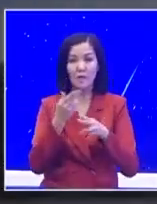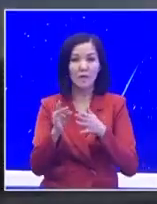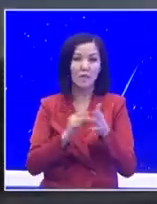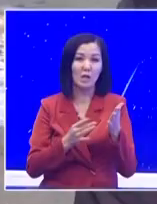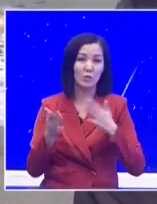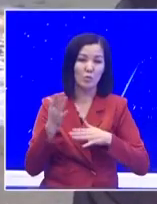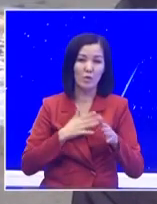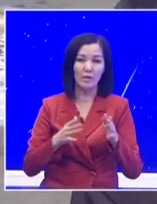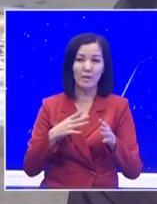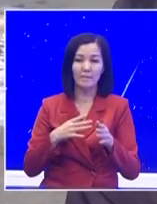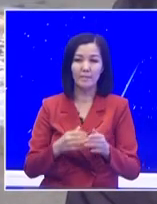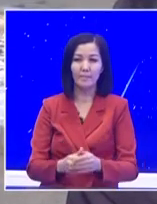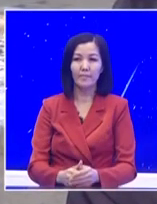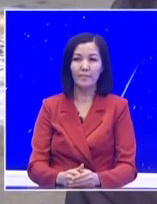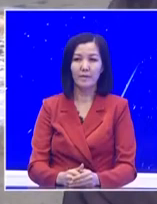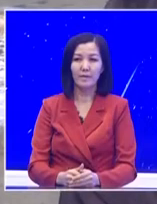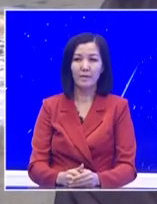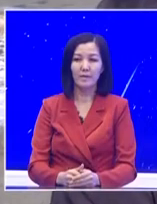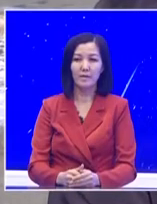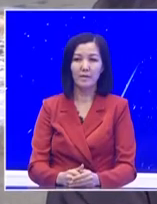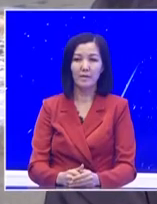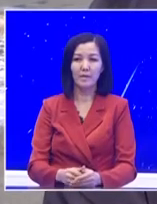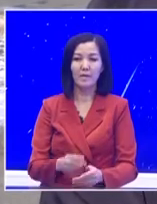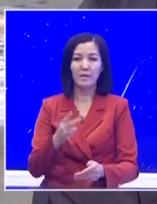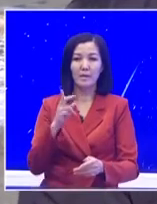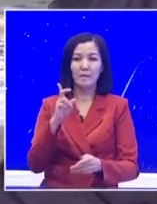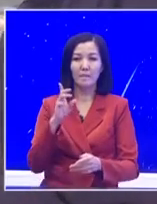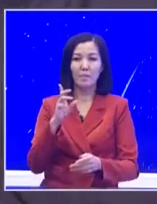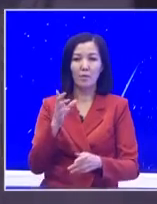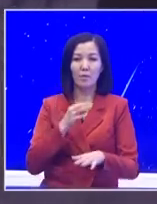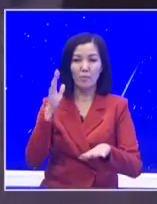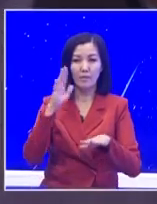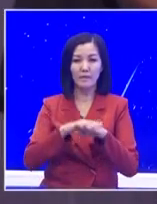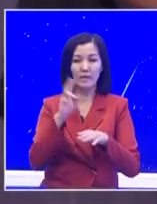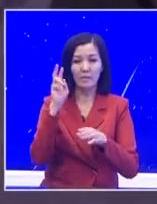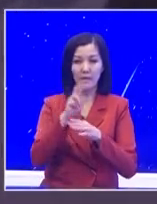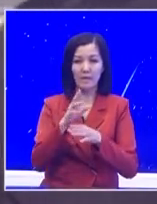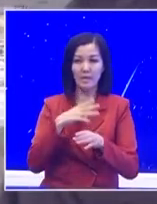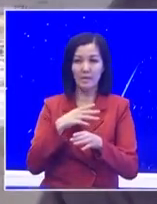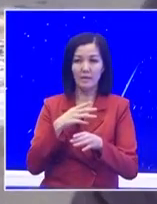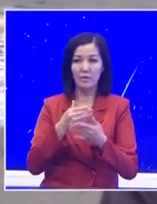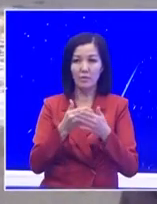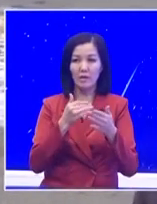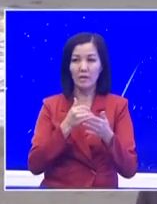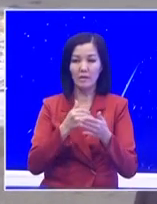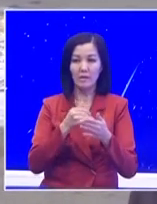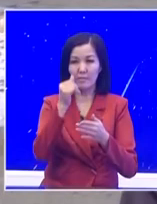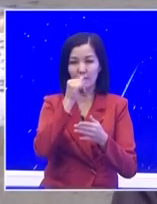Мен 2:30 екен баталық мұза келді. Оның алдында 2 рет машина келіп, бізге жете